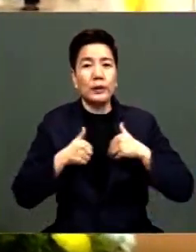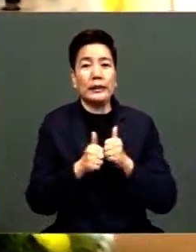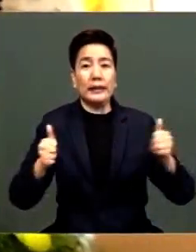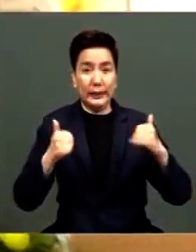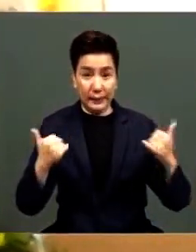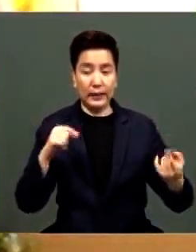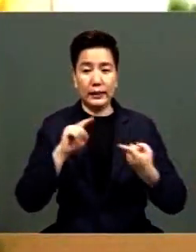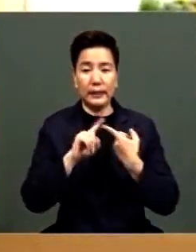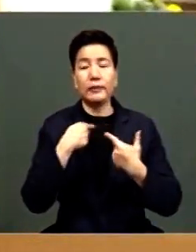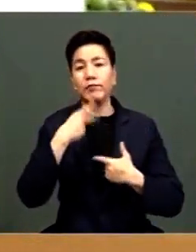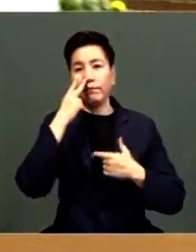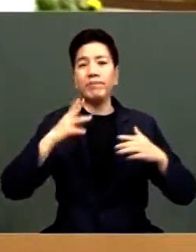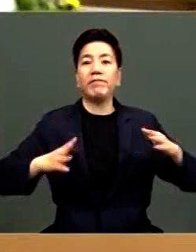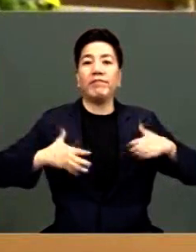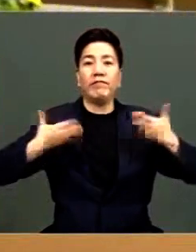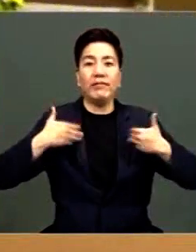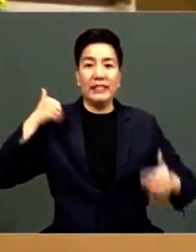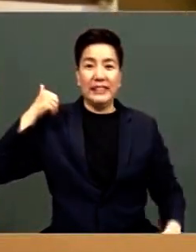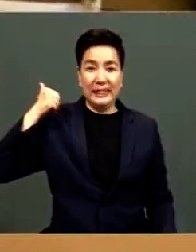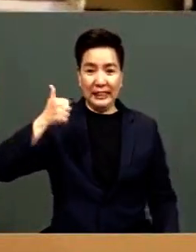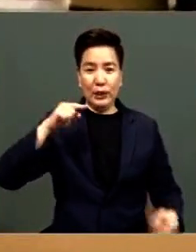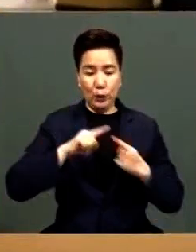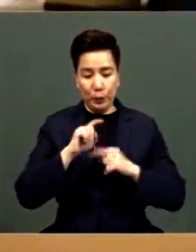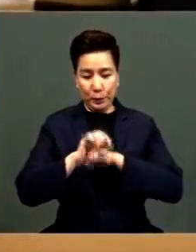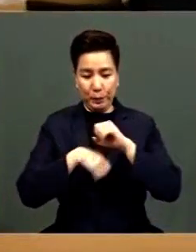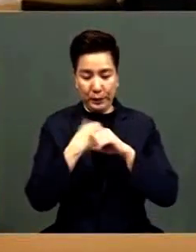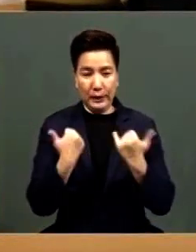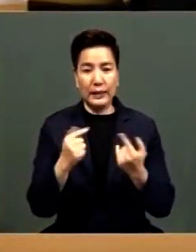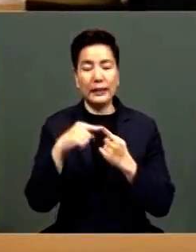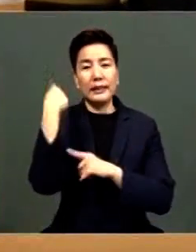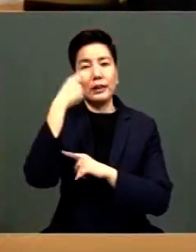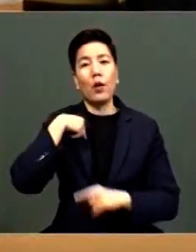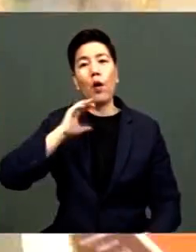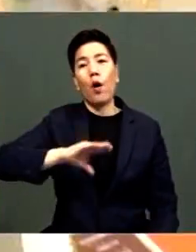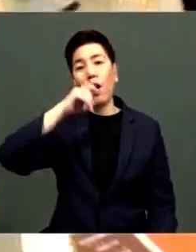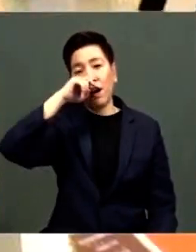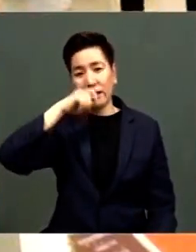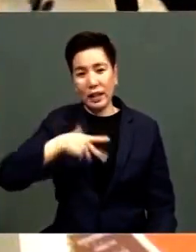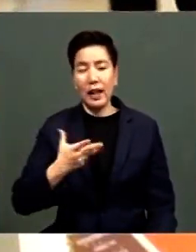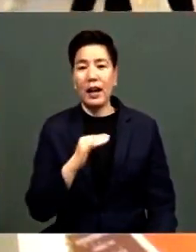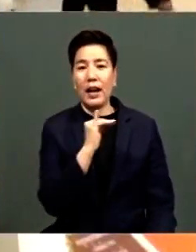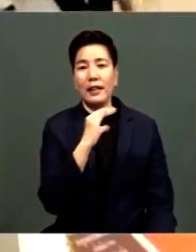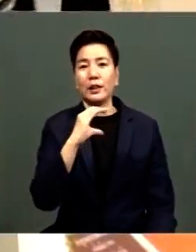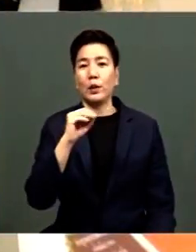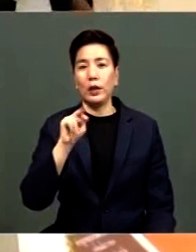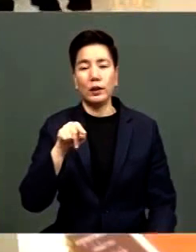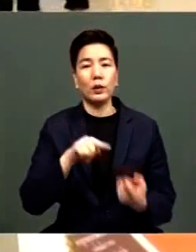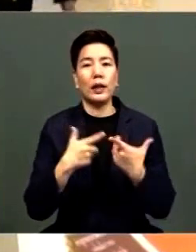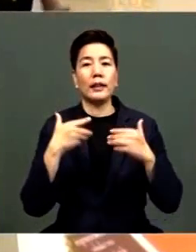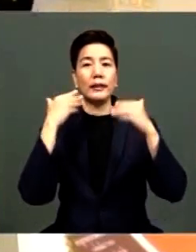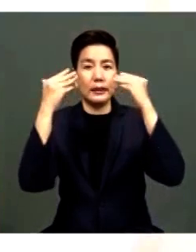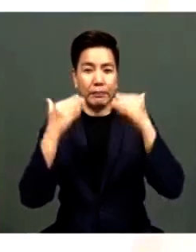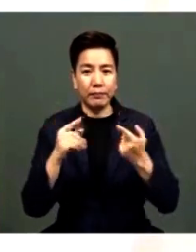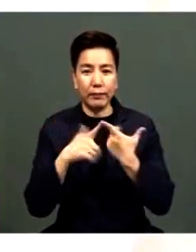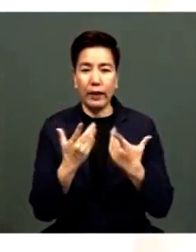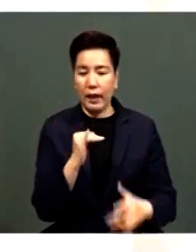เรียกได้ว่าชื่นมื่นและคึกคักพอสมควรที่ในปีนี้การท่องเที่ยวแห่งประเทศไทยรวมกับไอคอนสยามจัดเทศกาลไอคอนสย